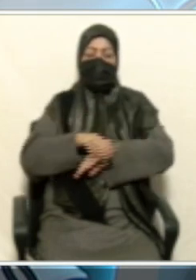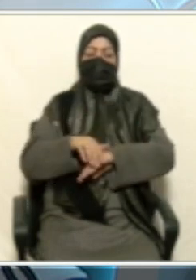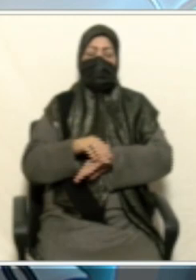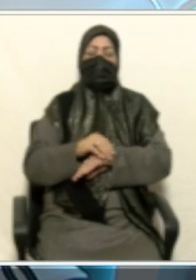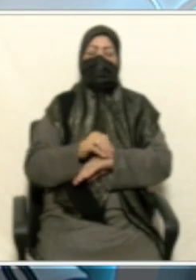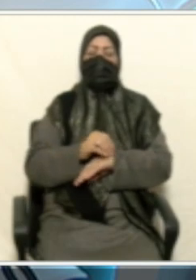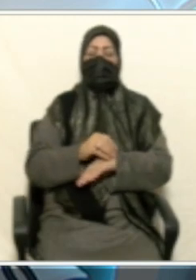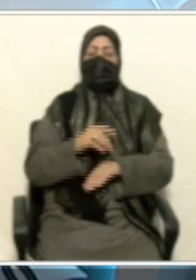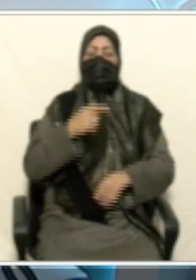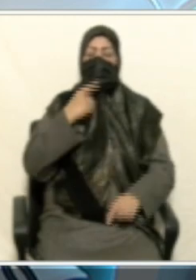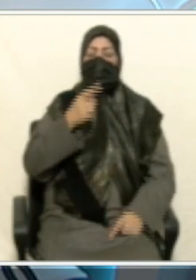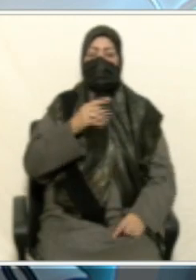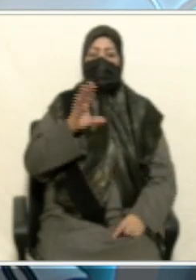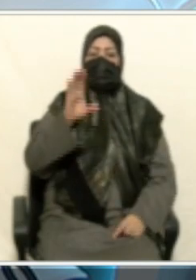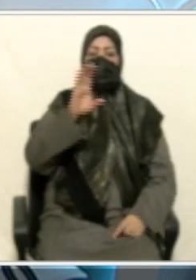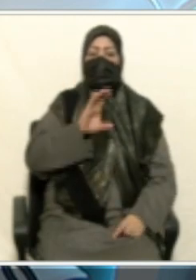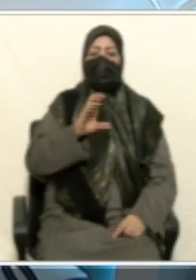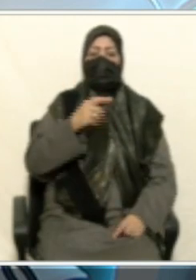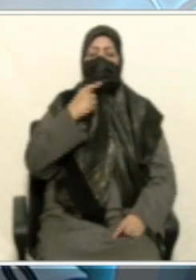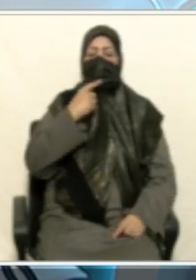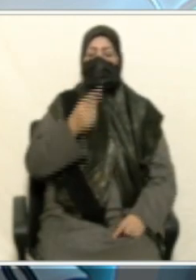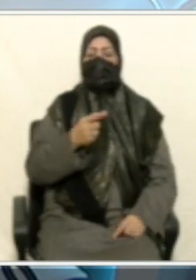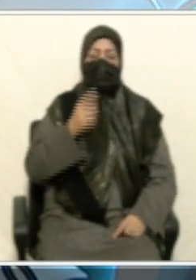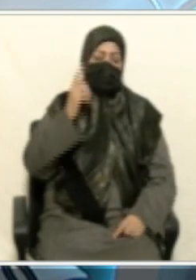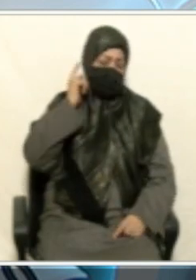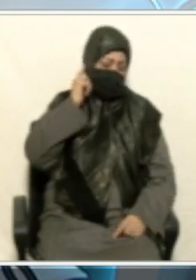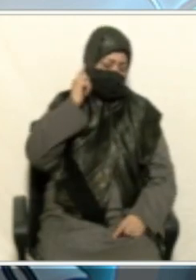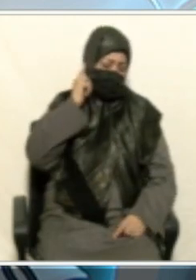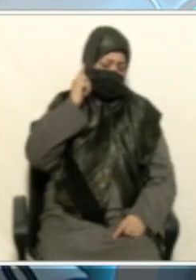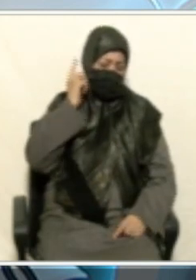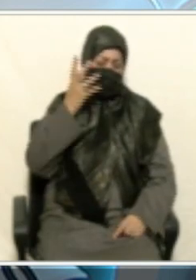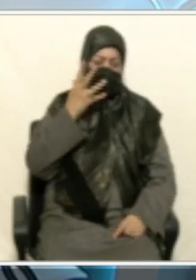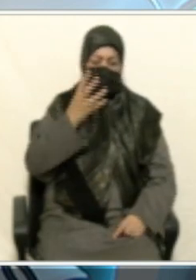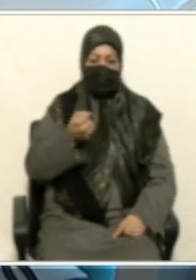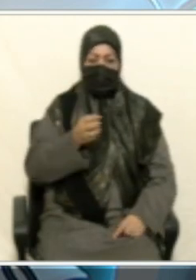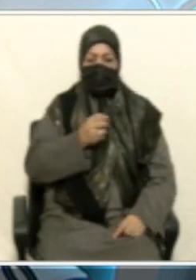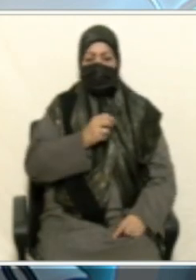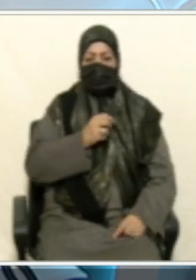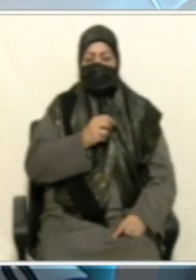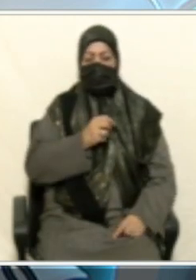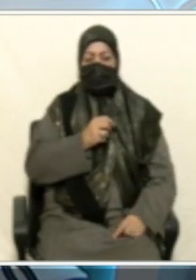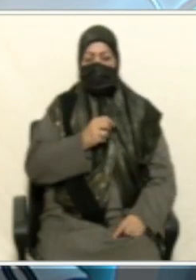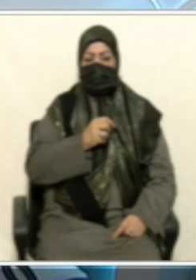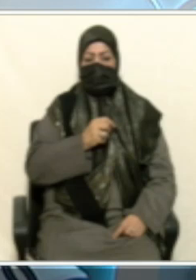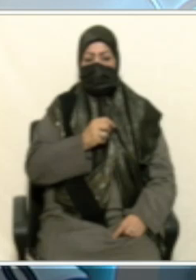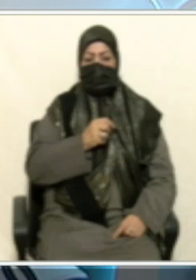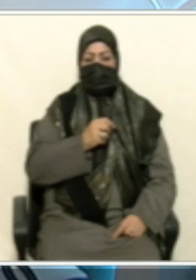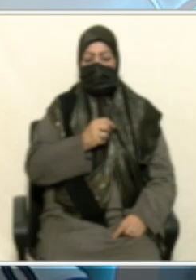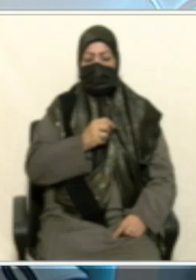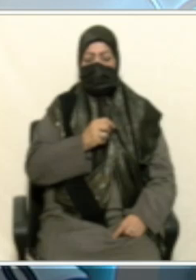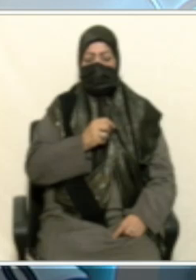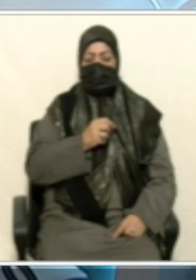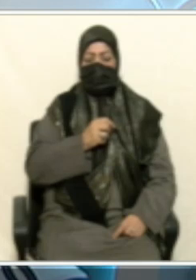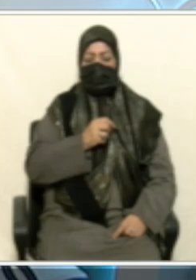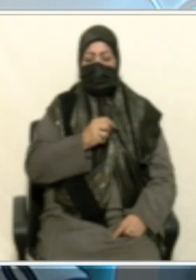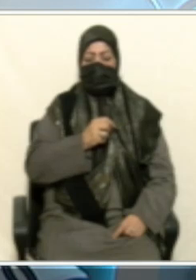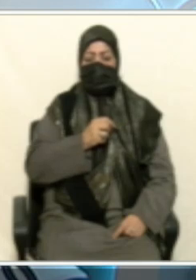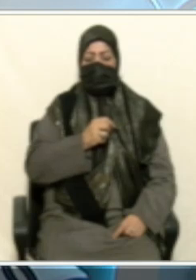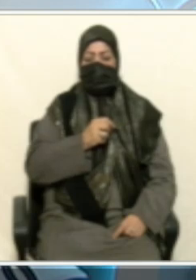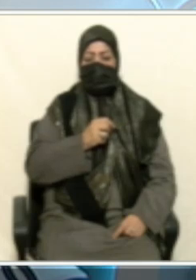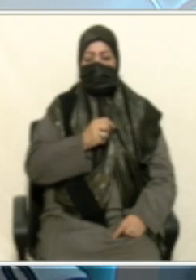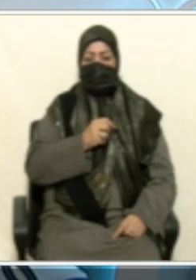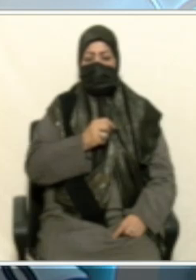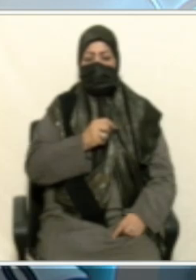جاوبيني الله يسلمك. نص العده شهرين و تسمعي فيا؟ نسمع فيك شيخ. قرا الفاتحه بالمأذون الشرعي